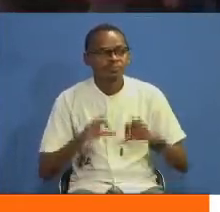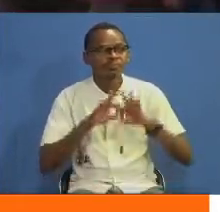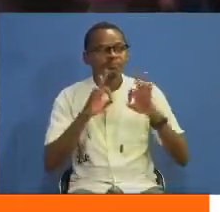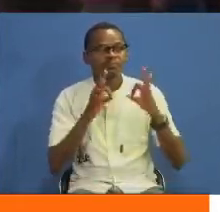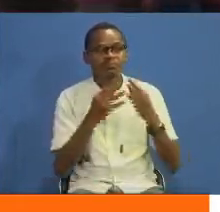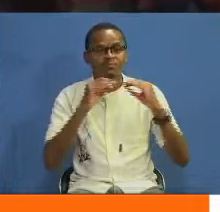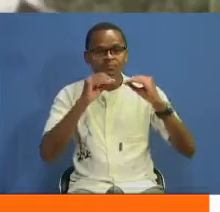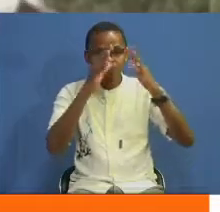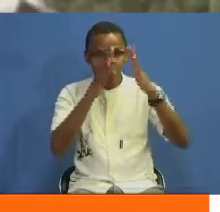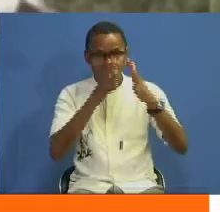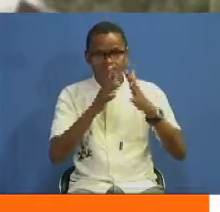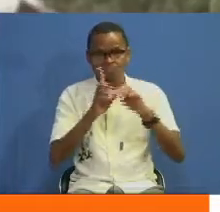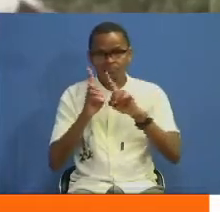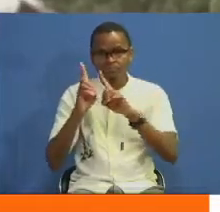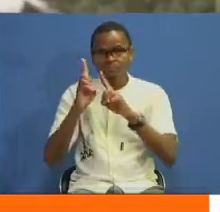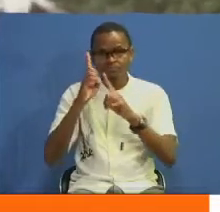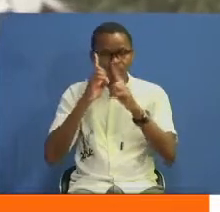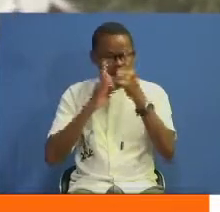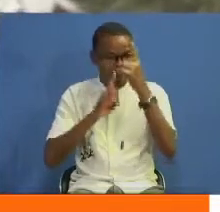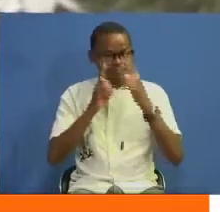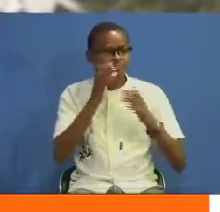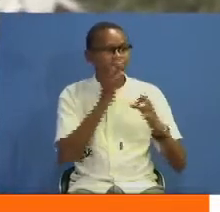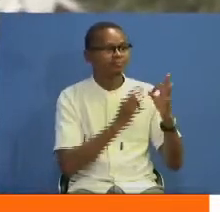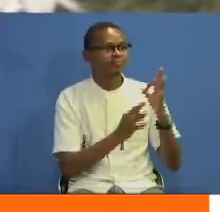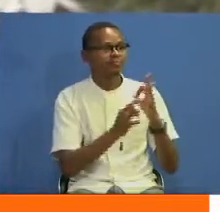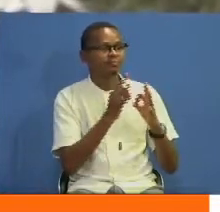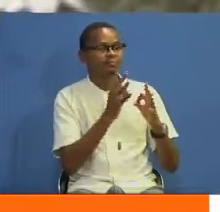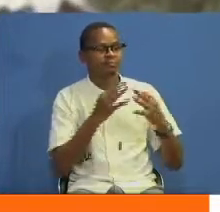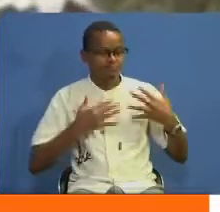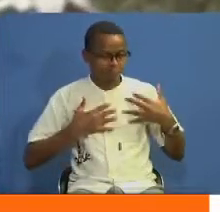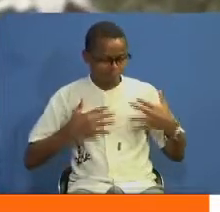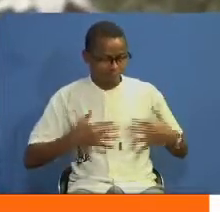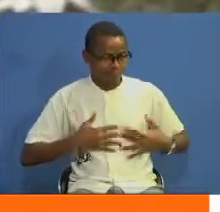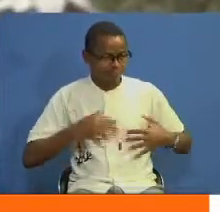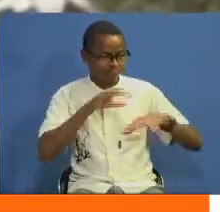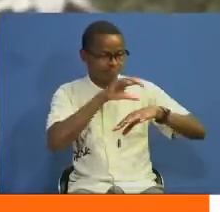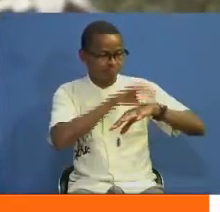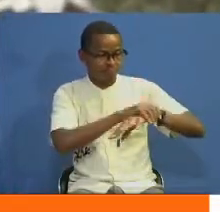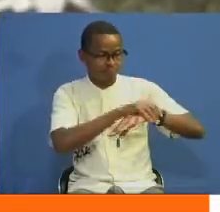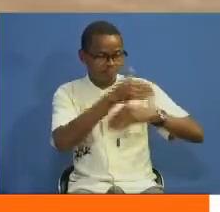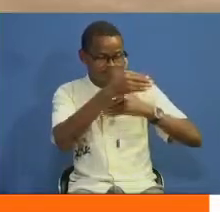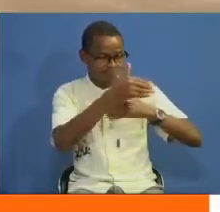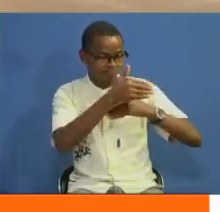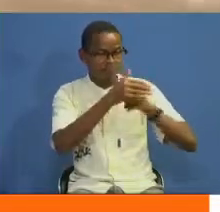Familia ya mwalimu mmoja inalilia haki baada ya mwili wake kupatikana kando